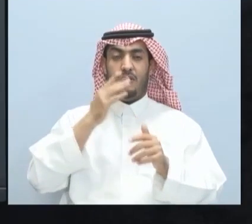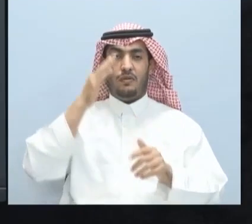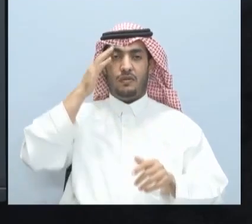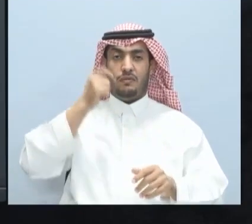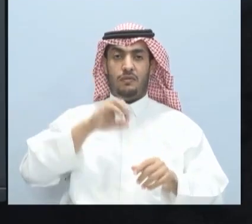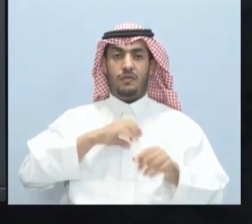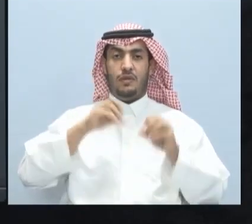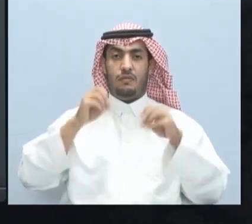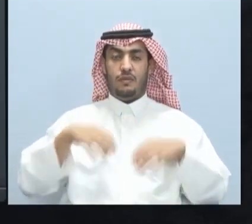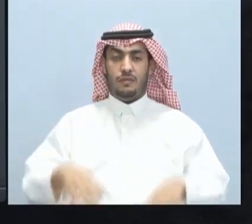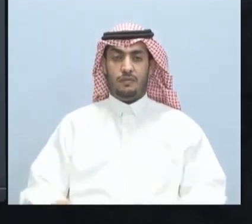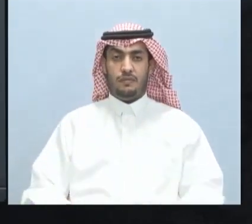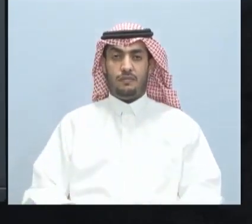انفسنا والسلام عليكم ورحمه الله وبركاته